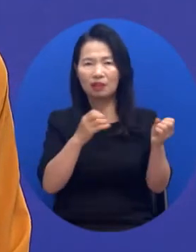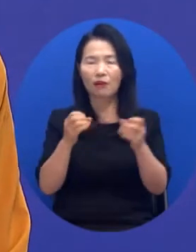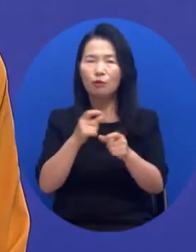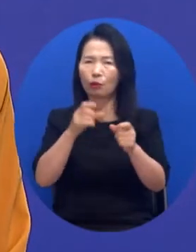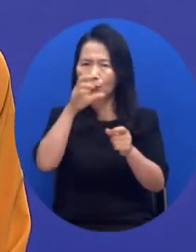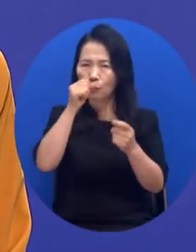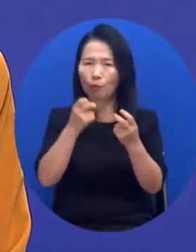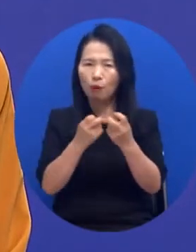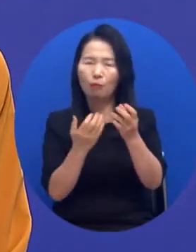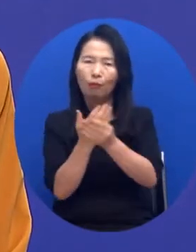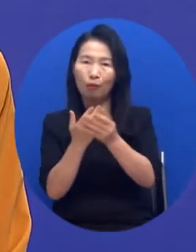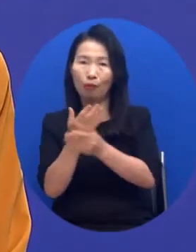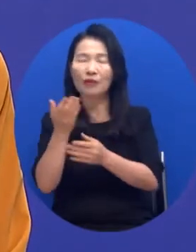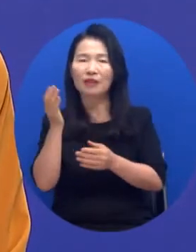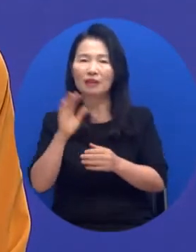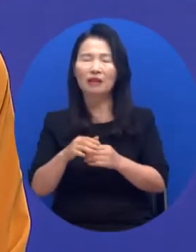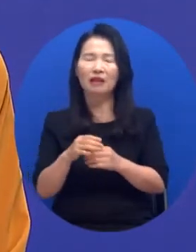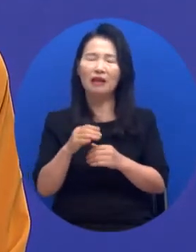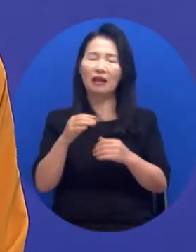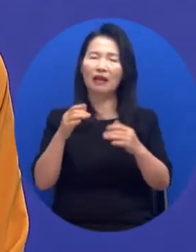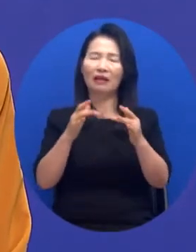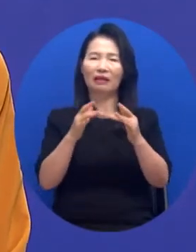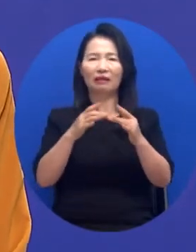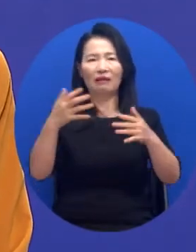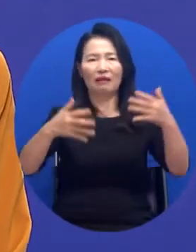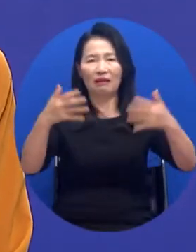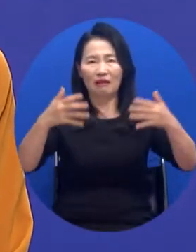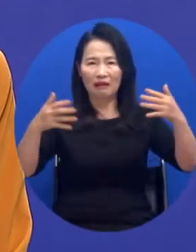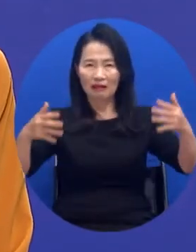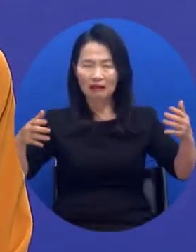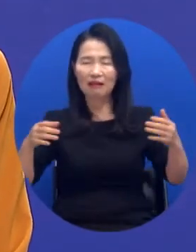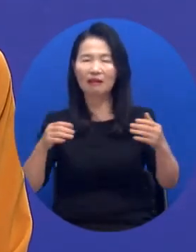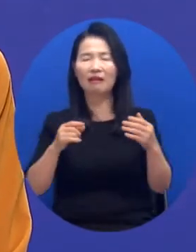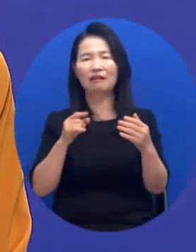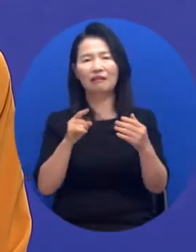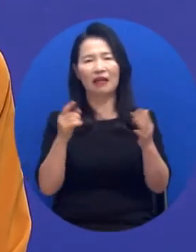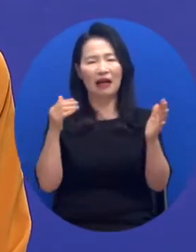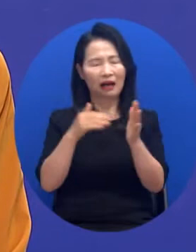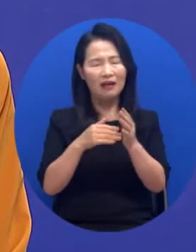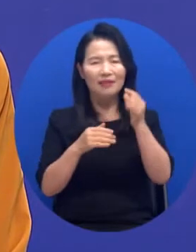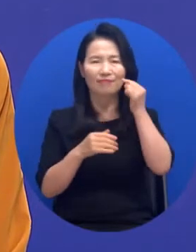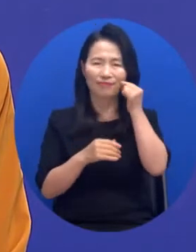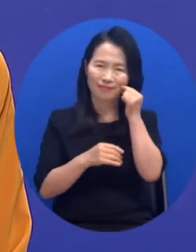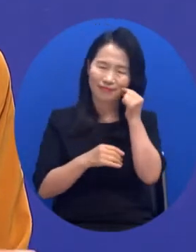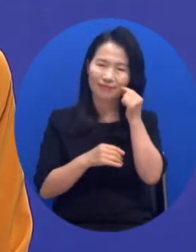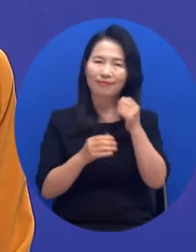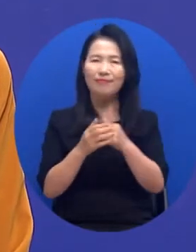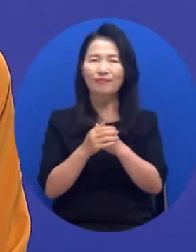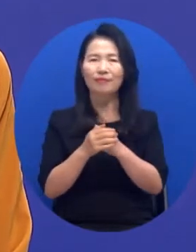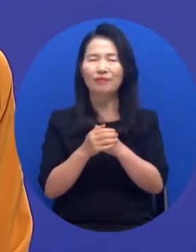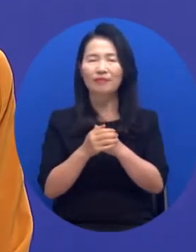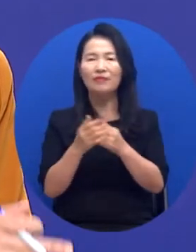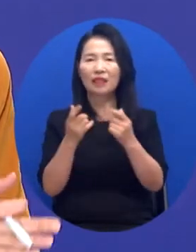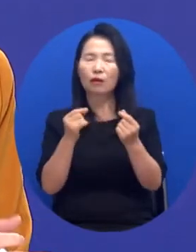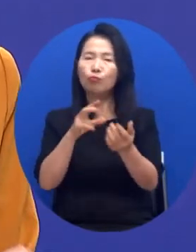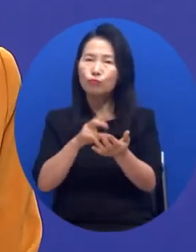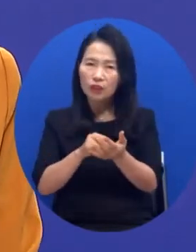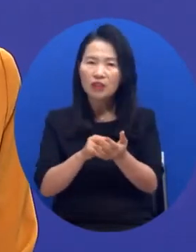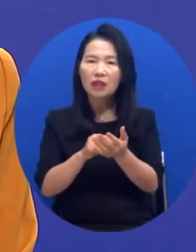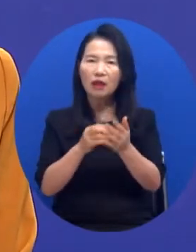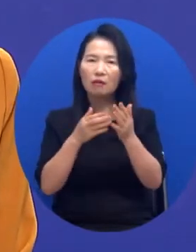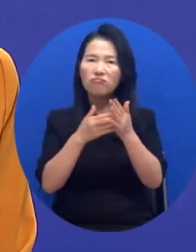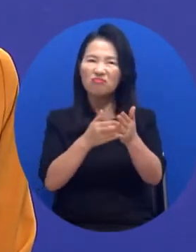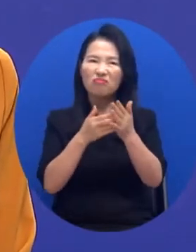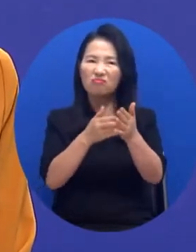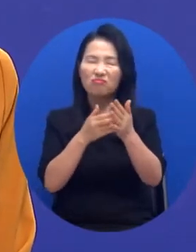했었는데 아무래도 온라인 화상 축였다 보니 총 해왔다 보니까 그 부분도 좀 미흡해 쓸 것 같구요 이런 부분의 문제를 재개는 음식